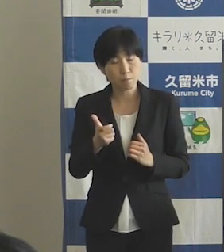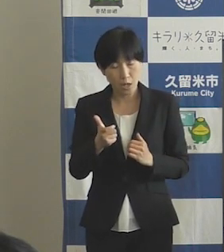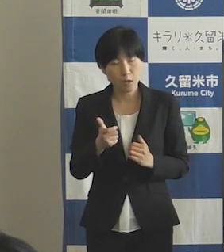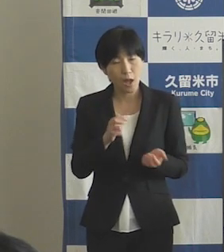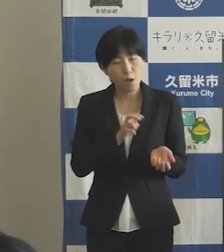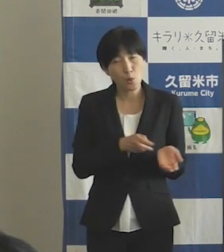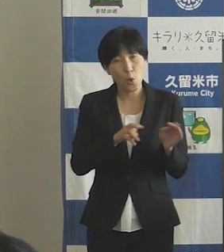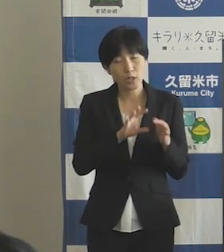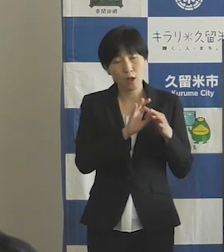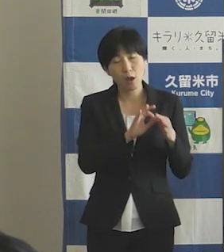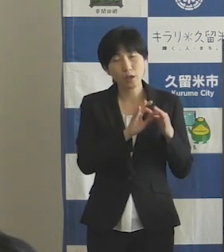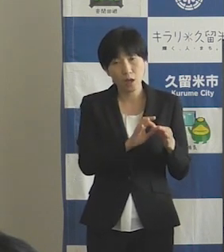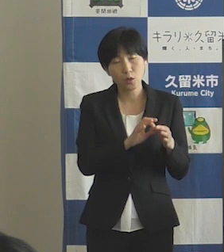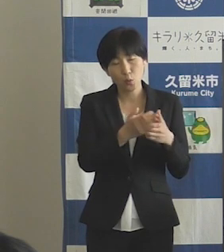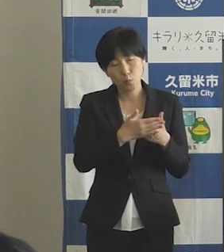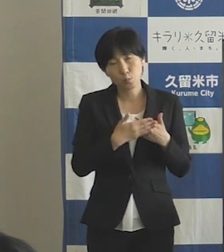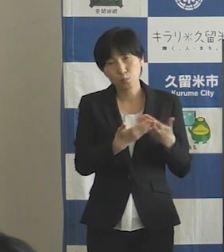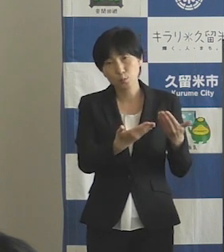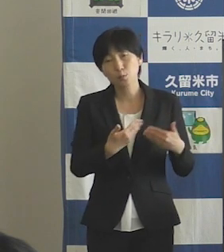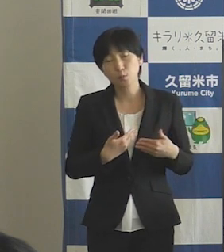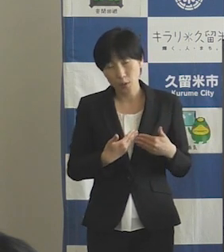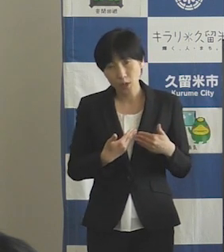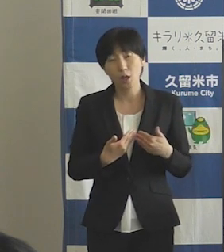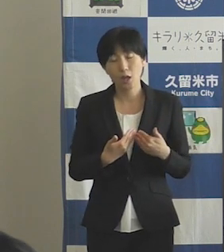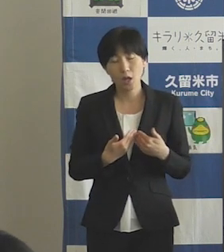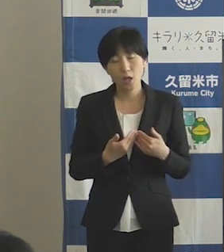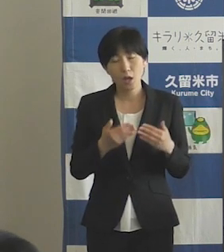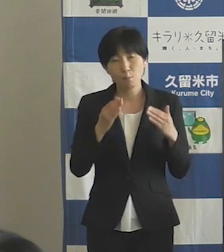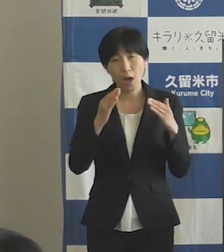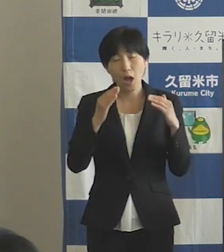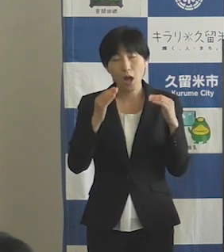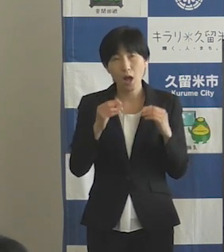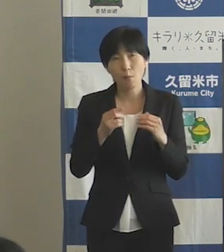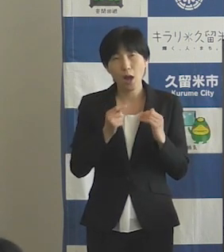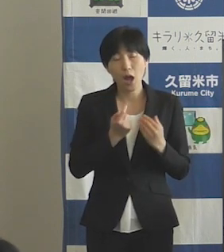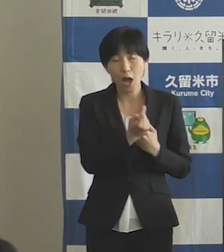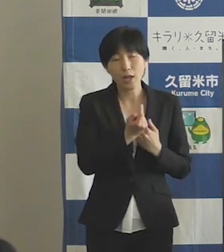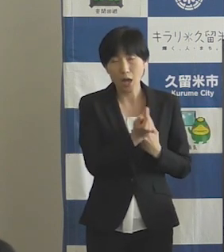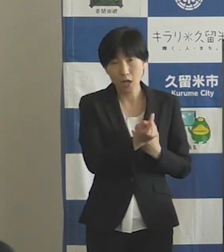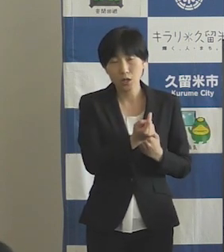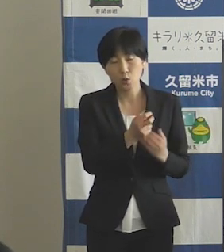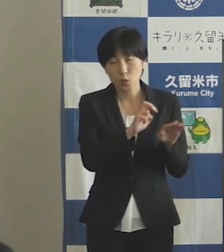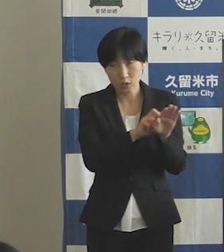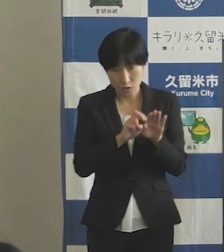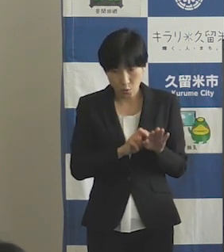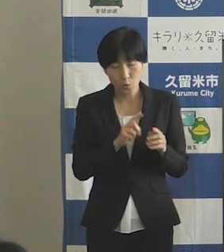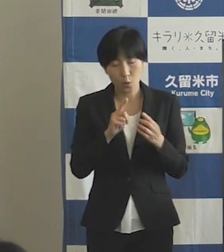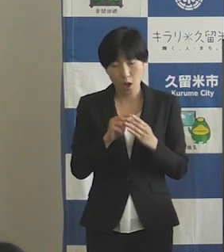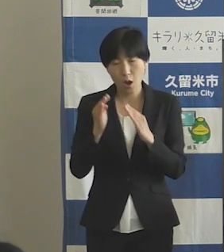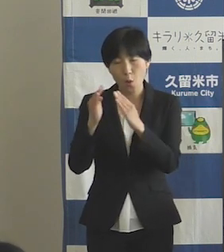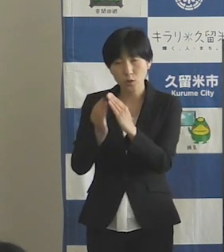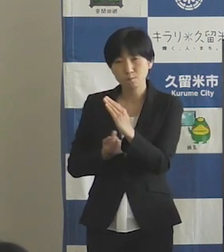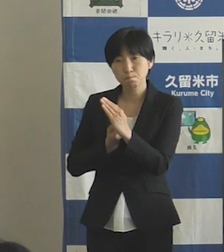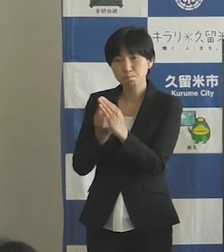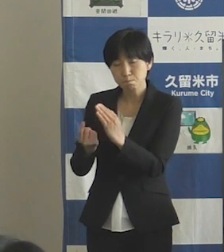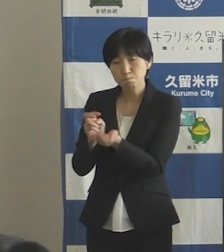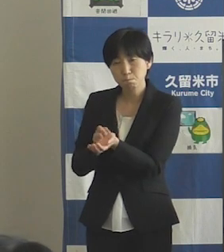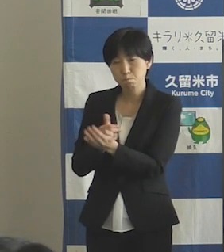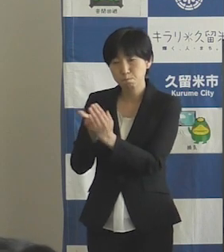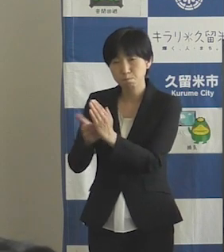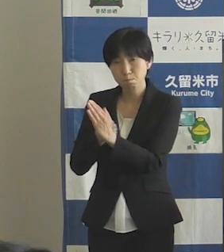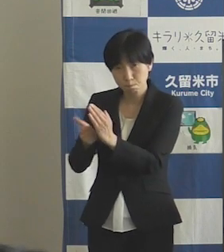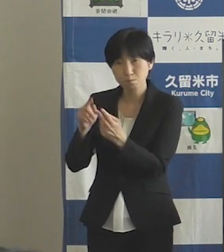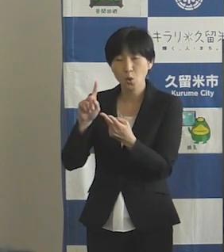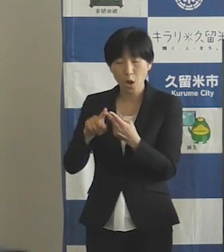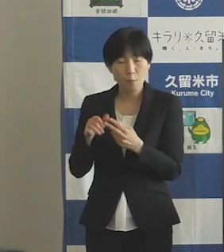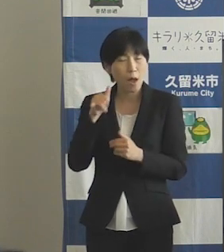と外来診療、在宅往診、オンライン、電話診療体制を